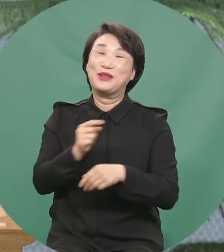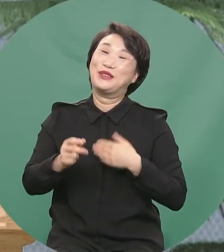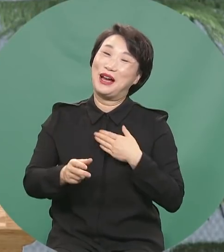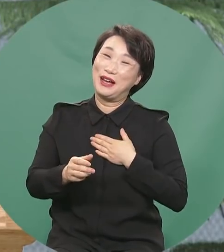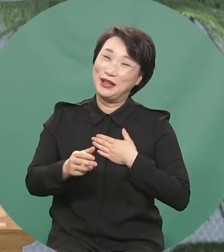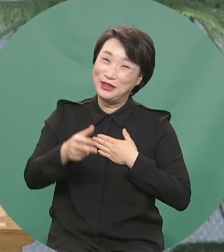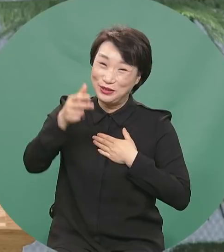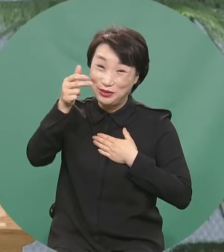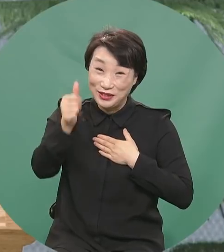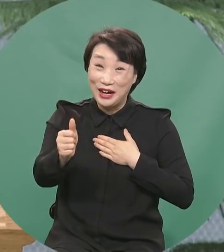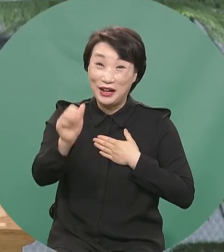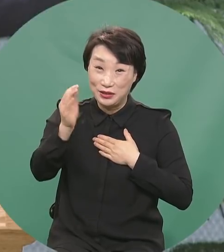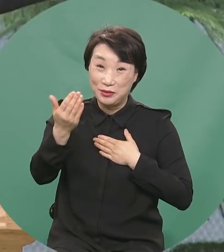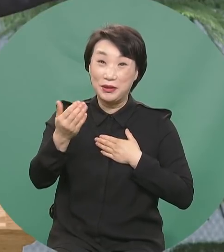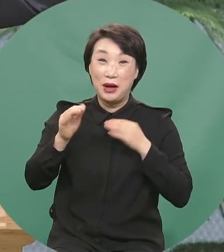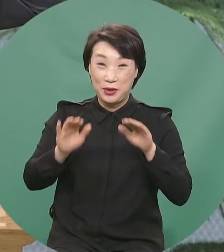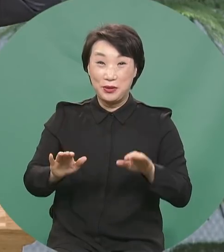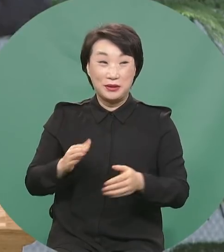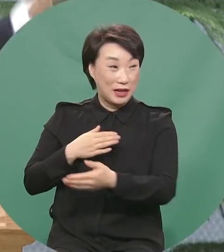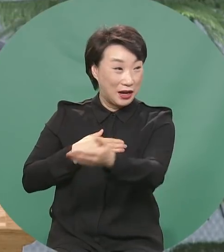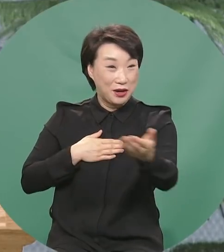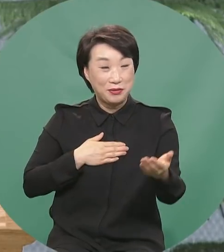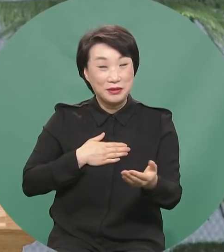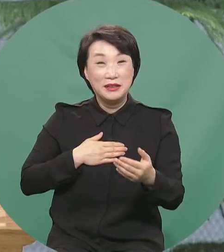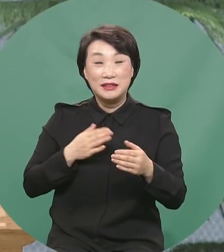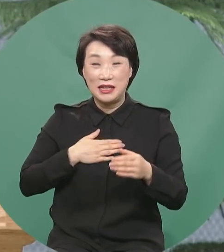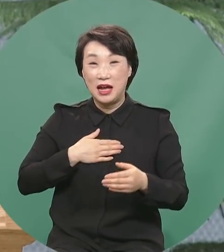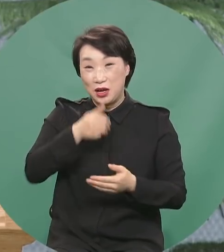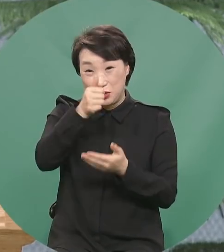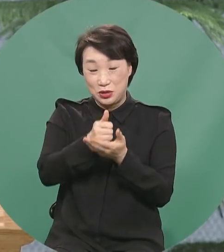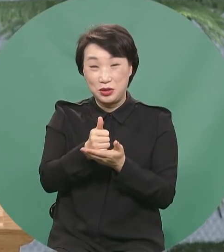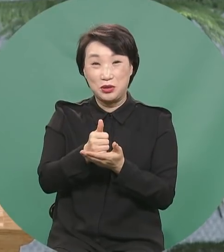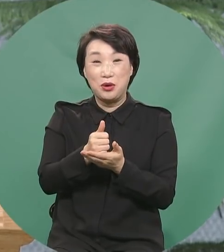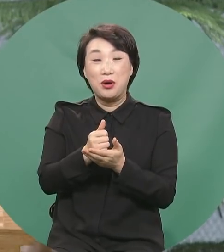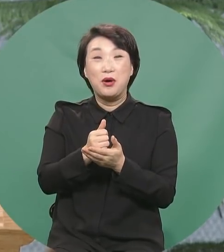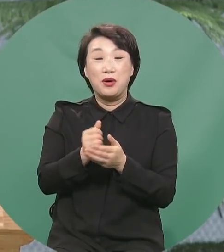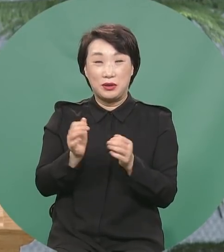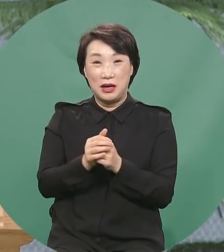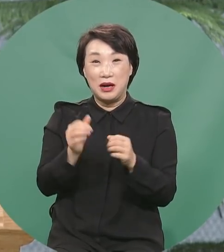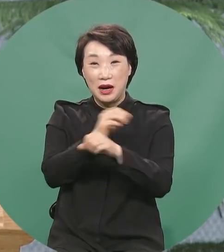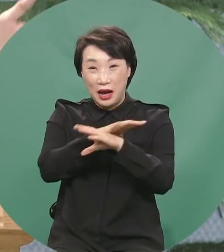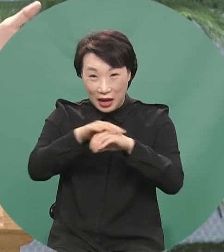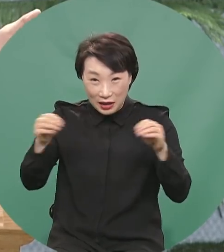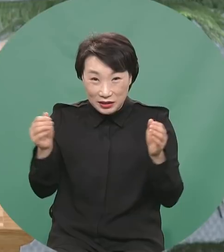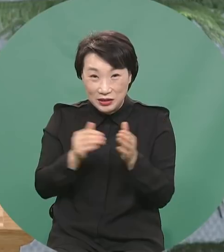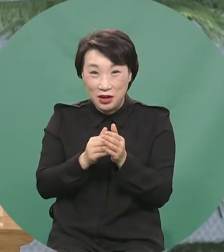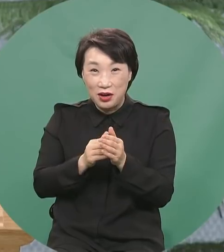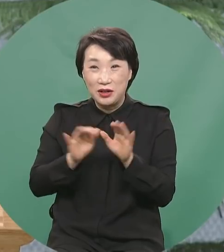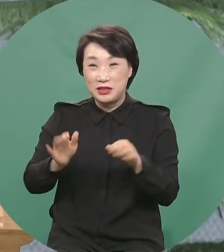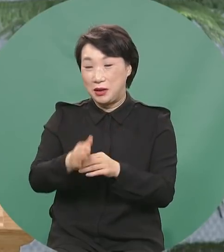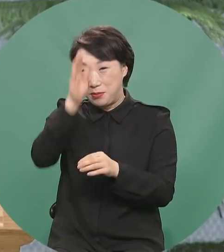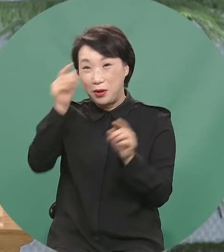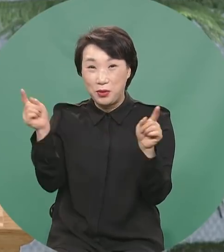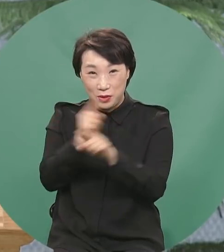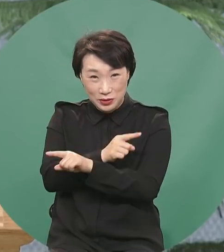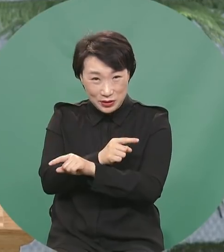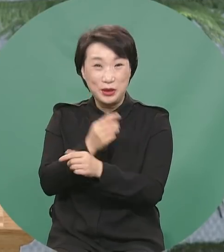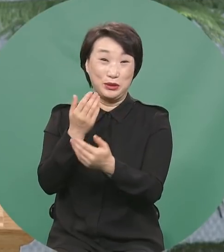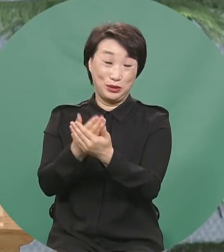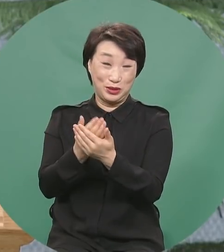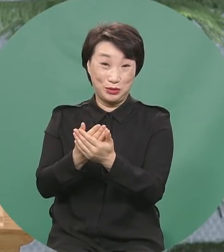주님이요, 오늘 사하여 주시고 고쳐주시옵소서. 바싹